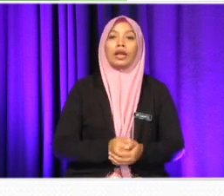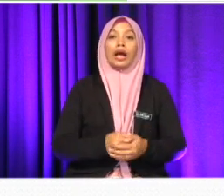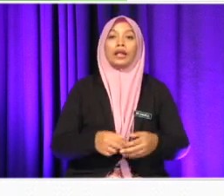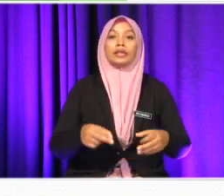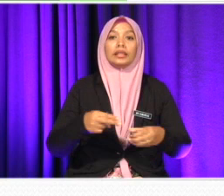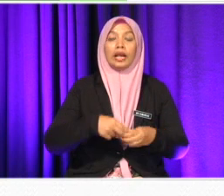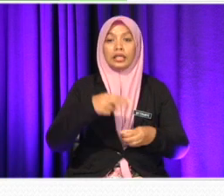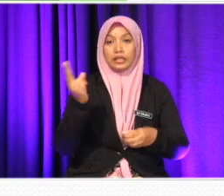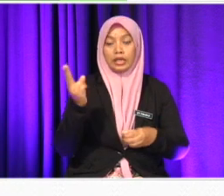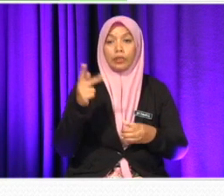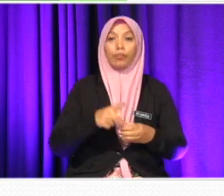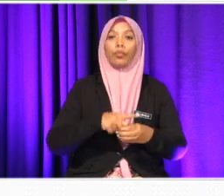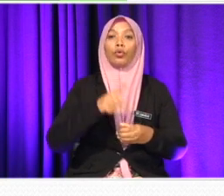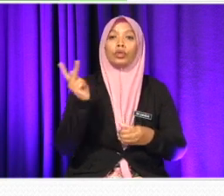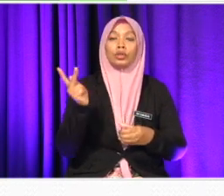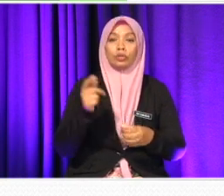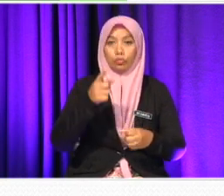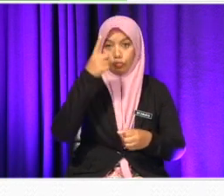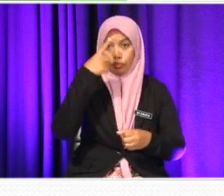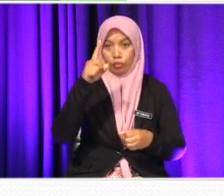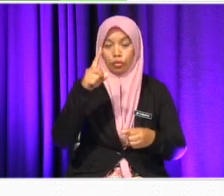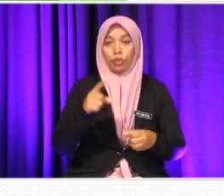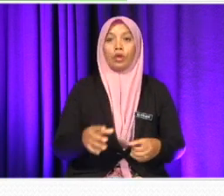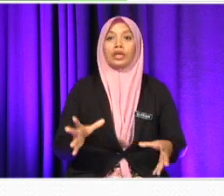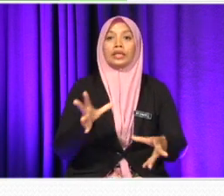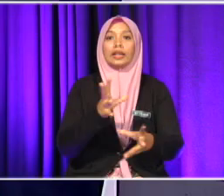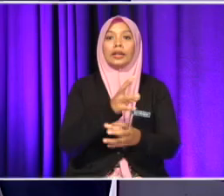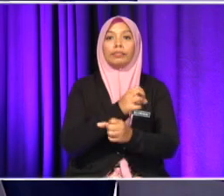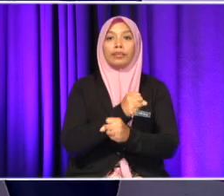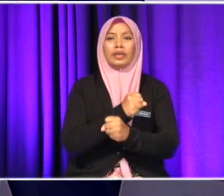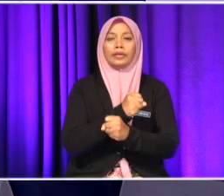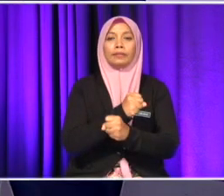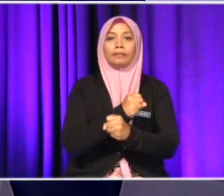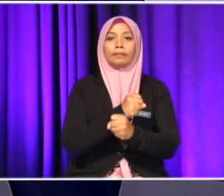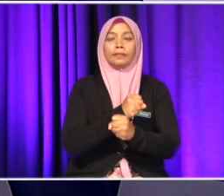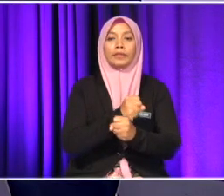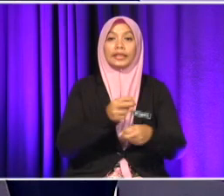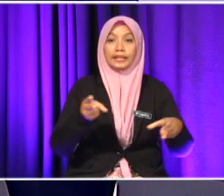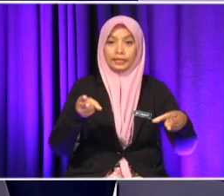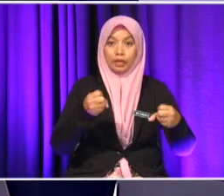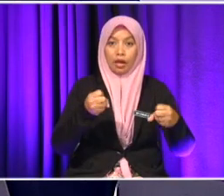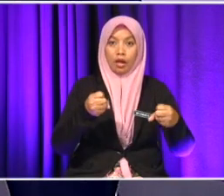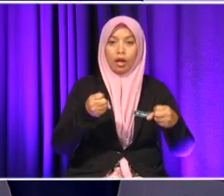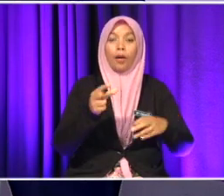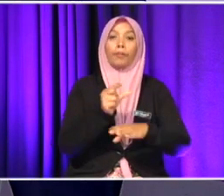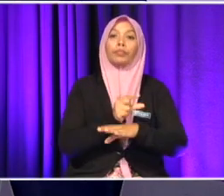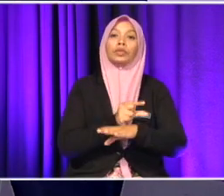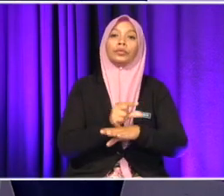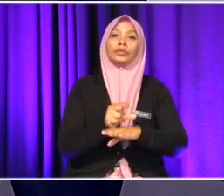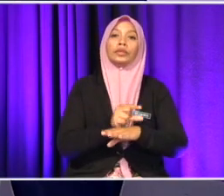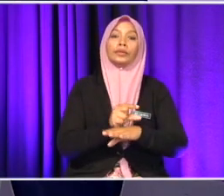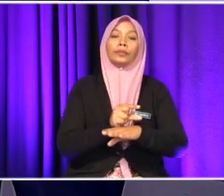peringatan yang dapat memenuhi keperluan dan kehendak pengguna Nah jadi inilah perkara yang murid-murid ini adalah